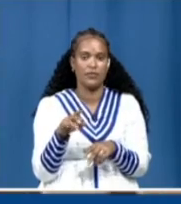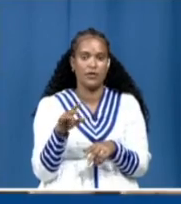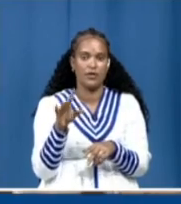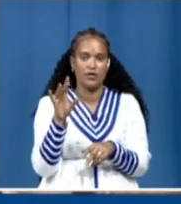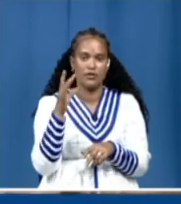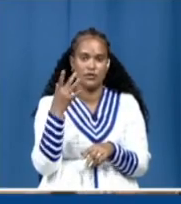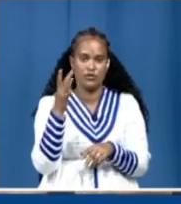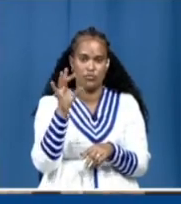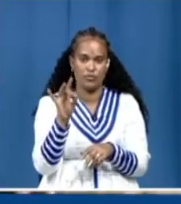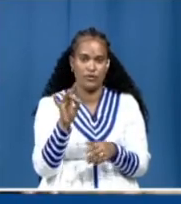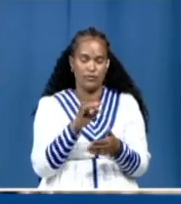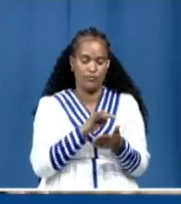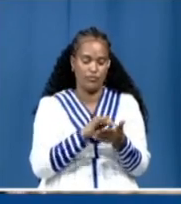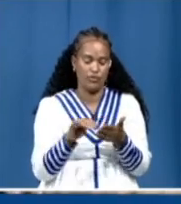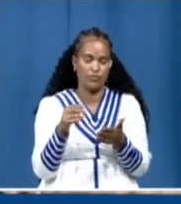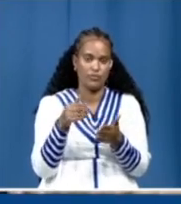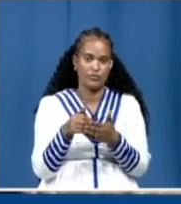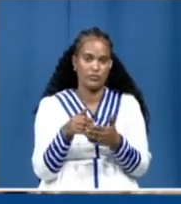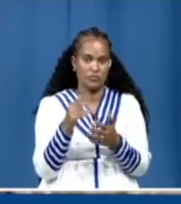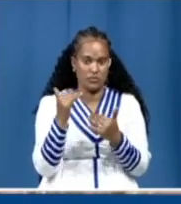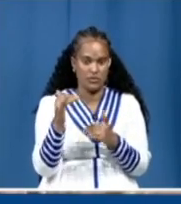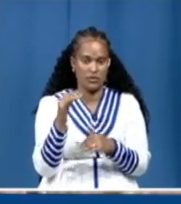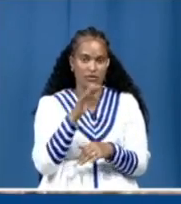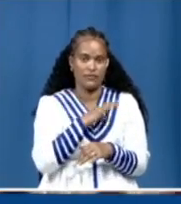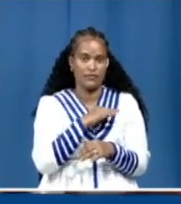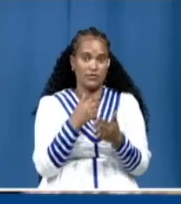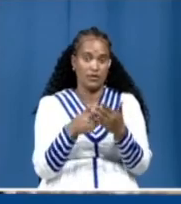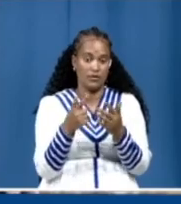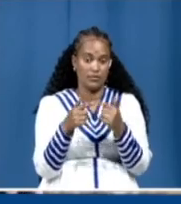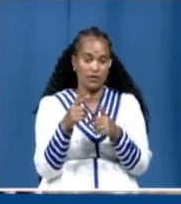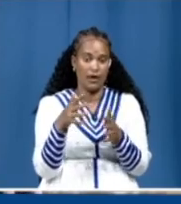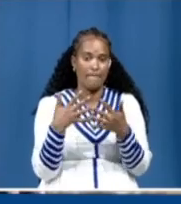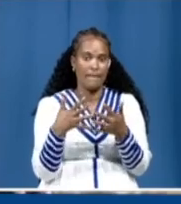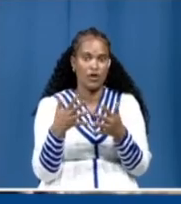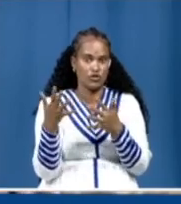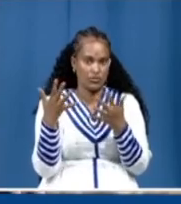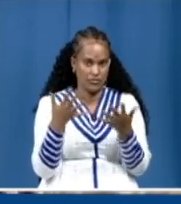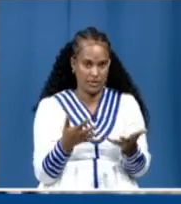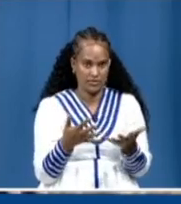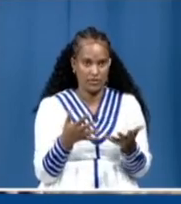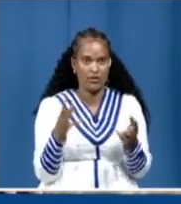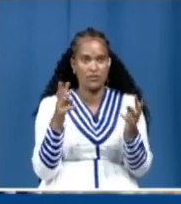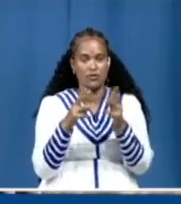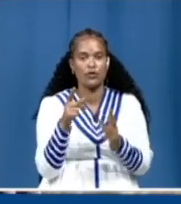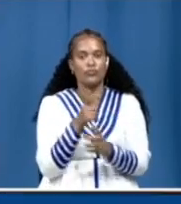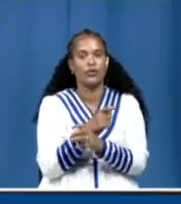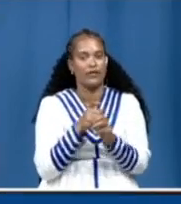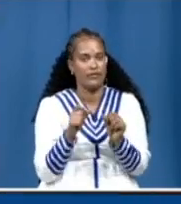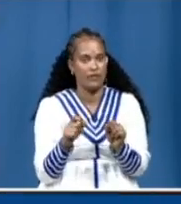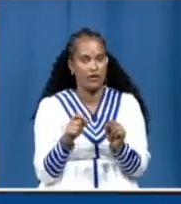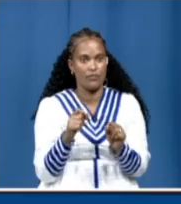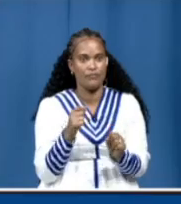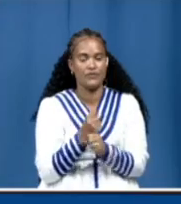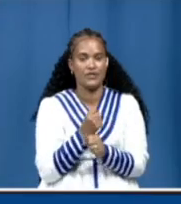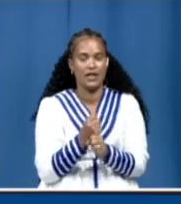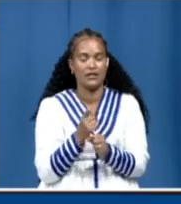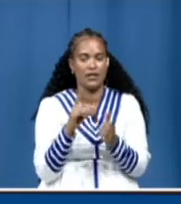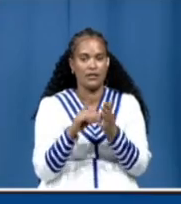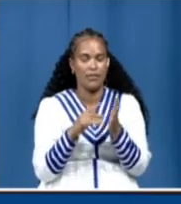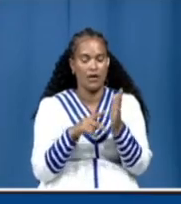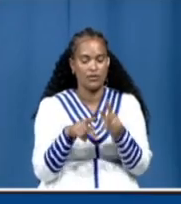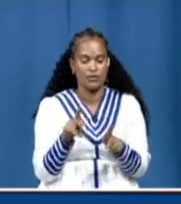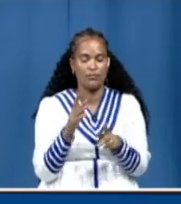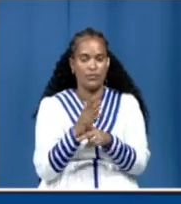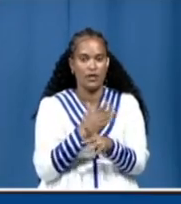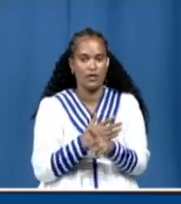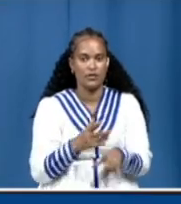10 8 مليون بس إحنا لنا توصلنا يترفنا زيان تمسيا تماشين تمسألة سأقمنا يفتح له مالتي سرحتي كتما حرشا أمم